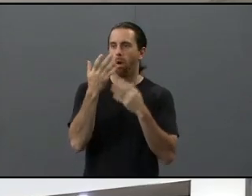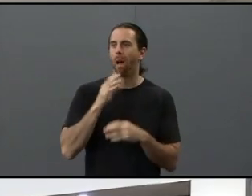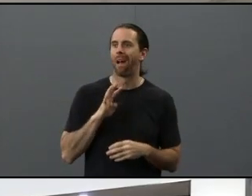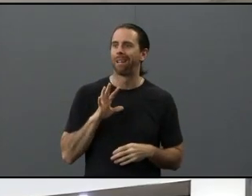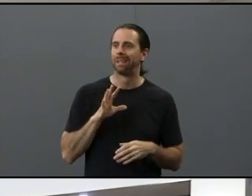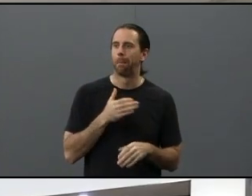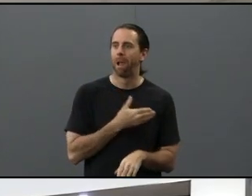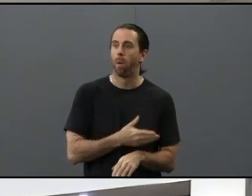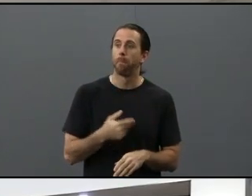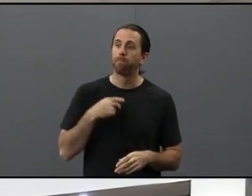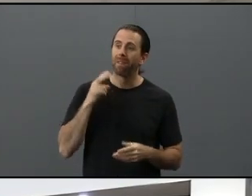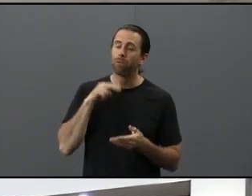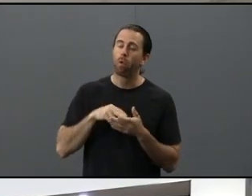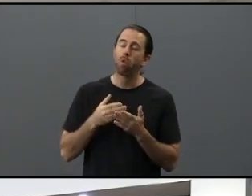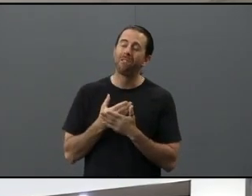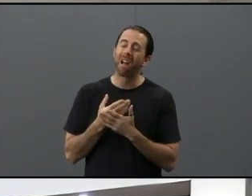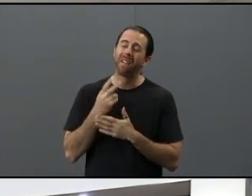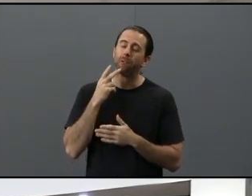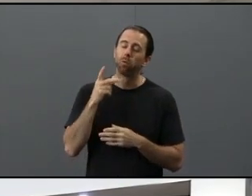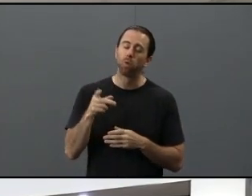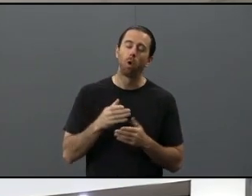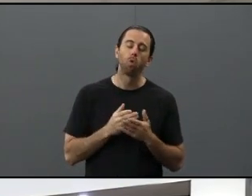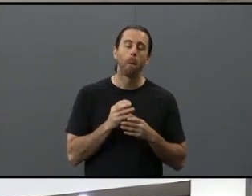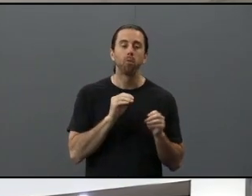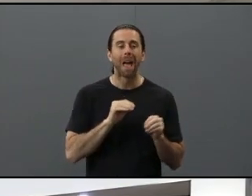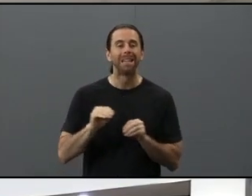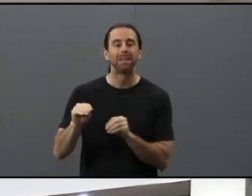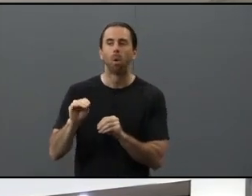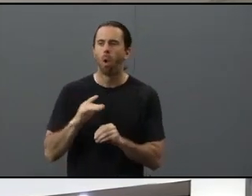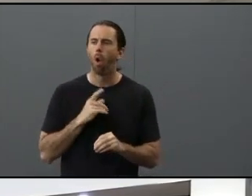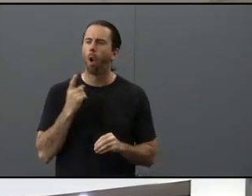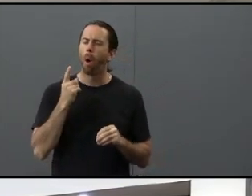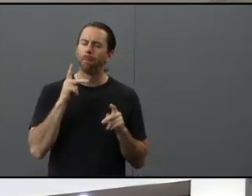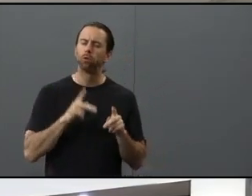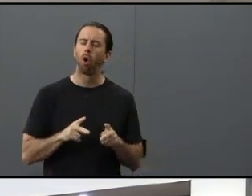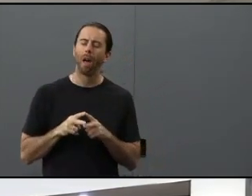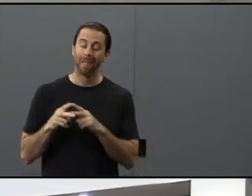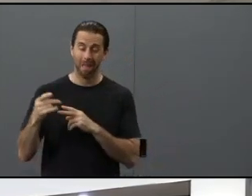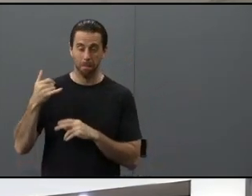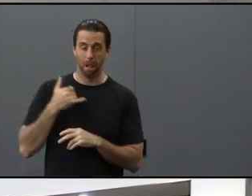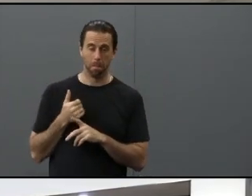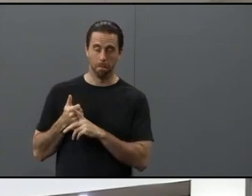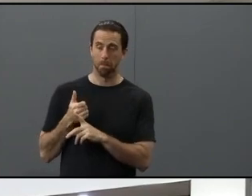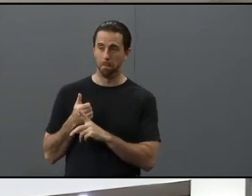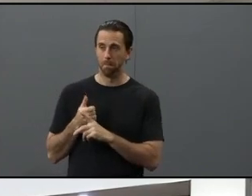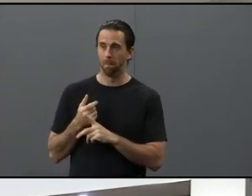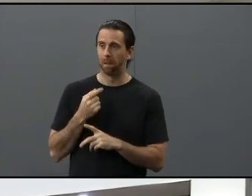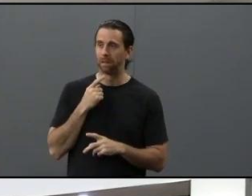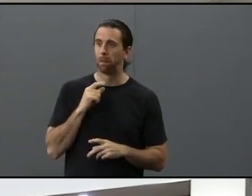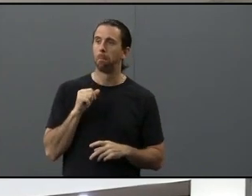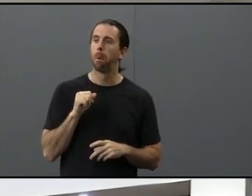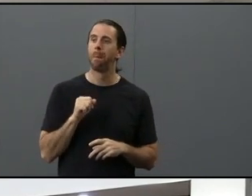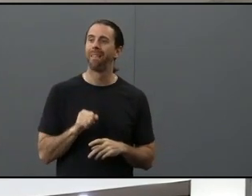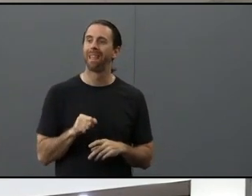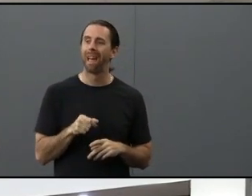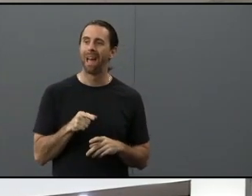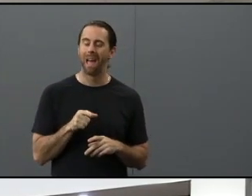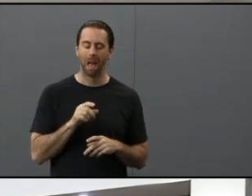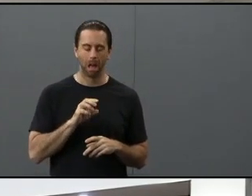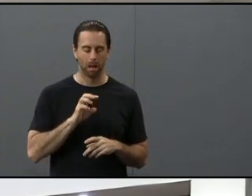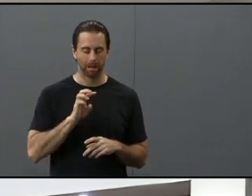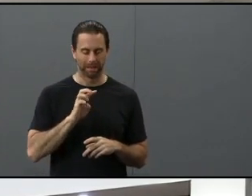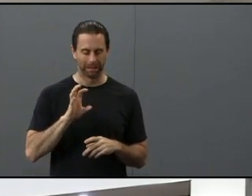millions alors moi j'ai vu dans les nouvelles les droits deutation parce que j'ai quelqu'un que je connais qui m'a appelé la propriété a été évué à